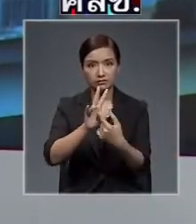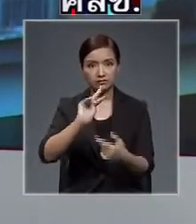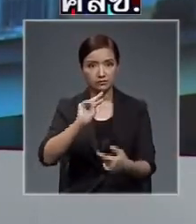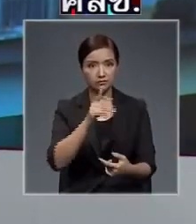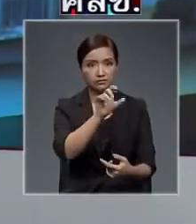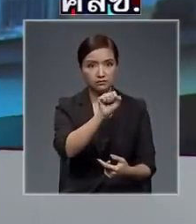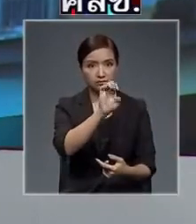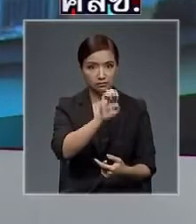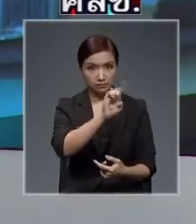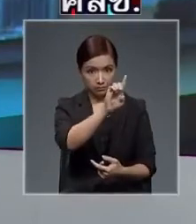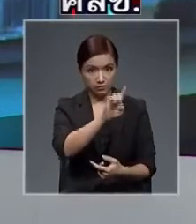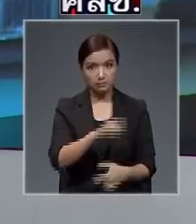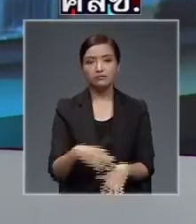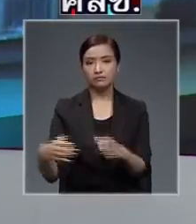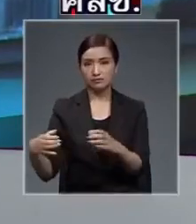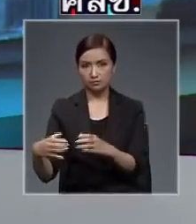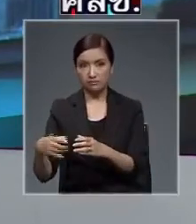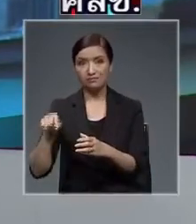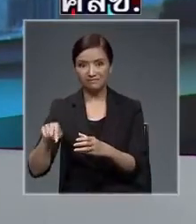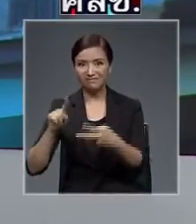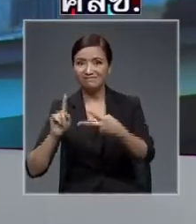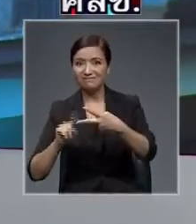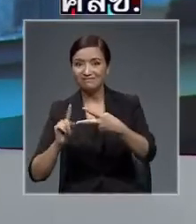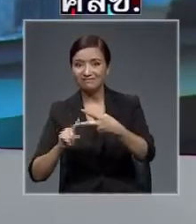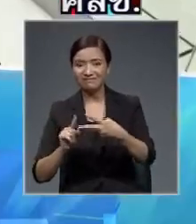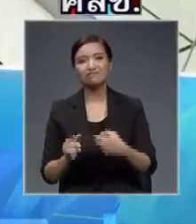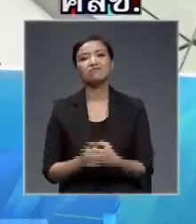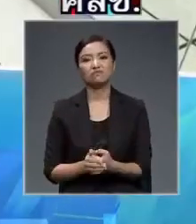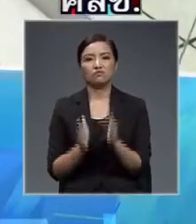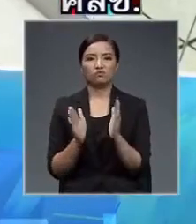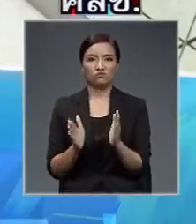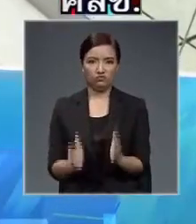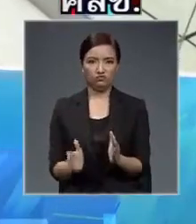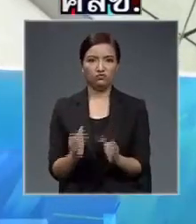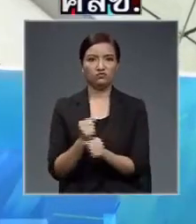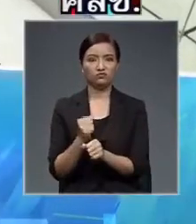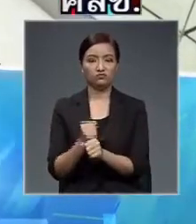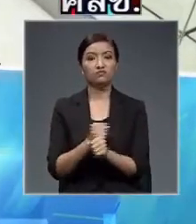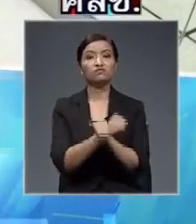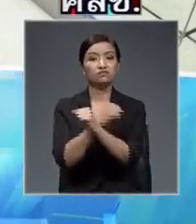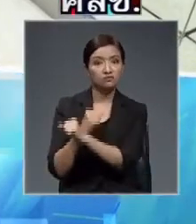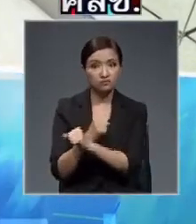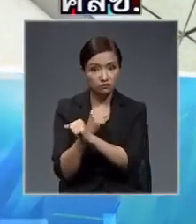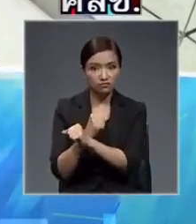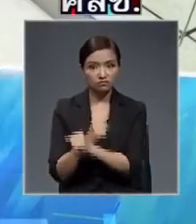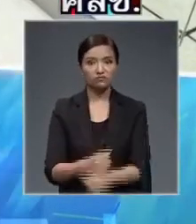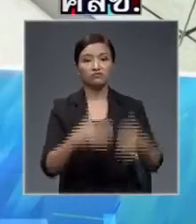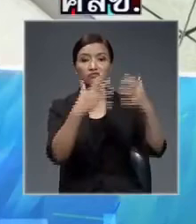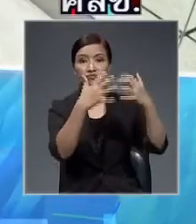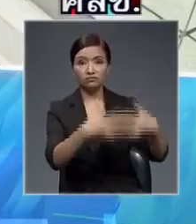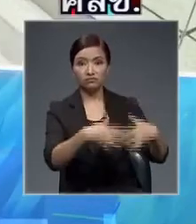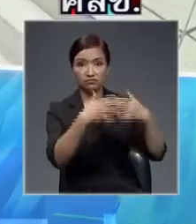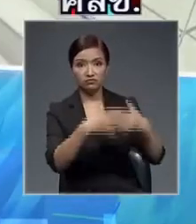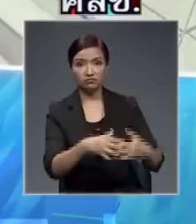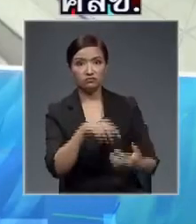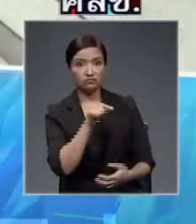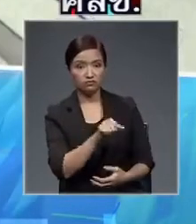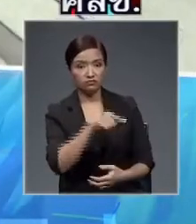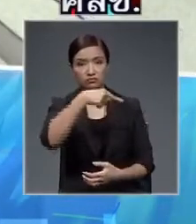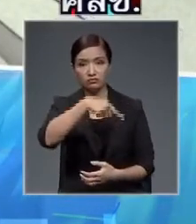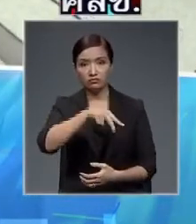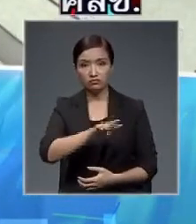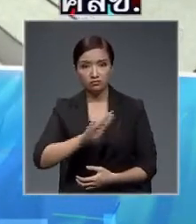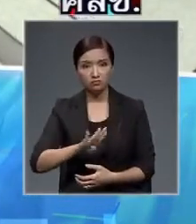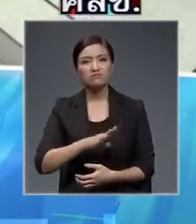นคือเจ้าหน้าที่ความปลอดภัยรังสีนะคะเรื่องเครื่องเนี่ยแต่เดิมเนี่ยในพรบ.ฉบับเก่านะ